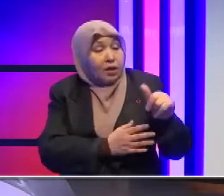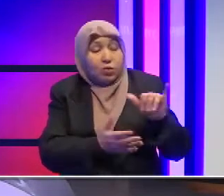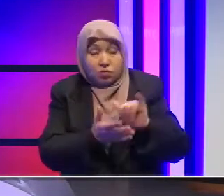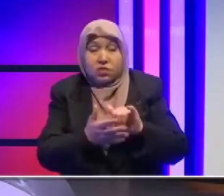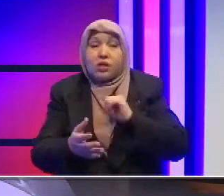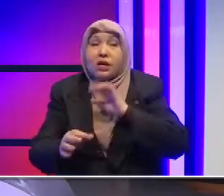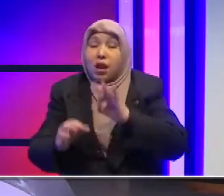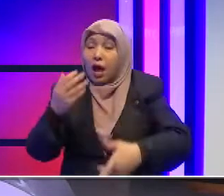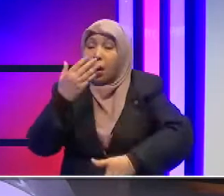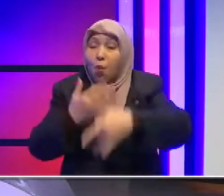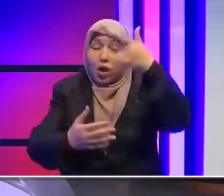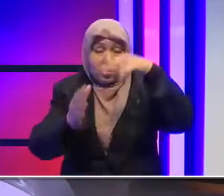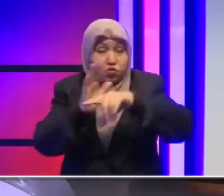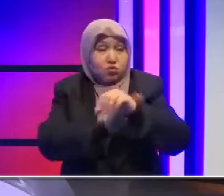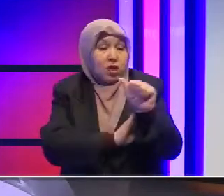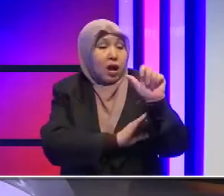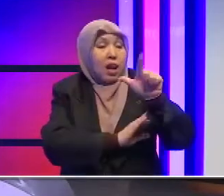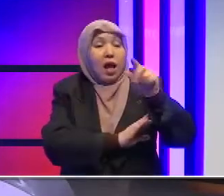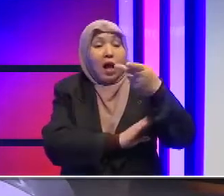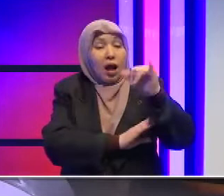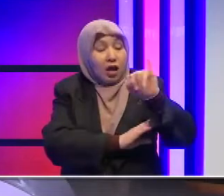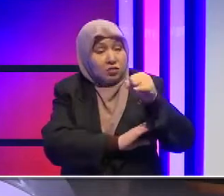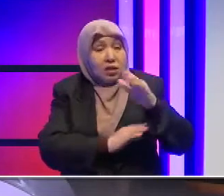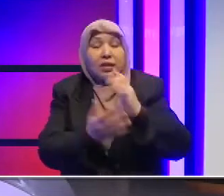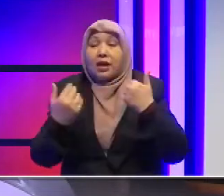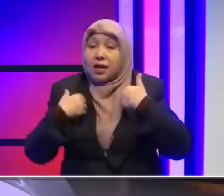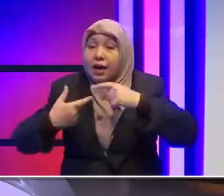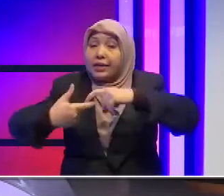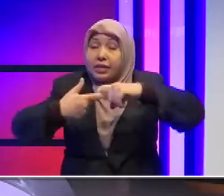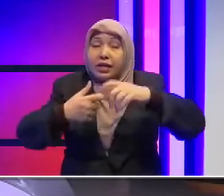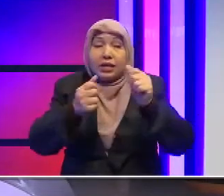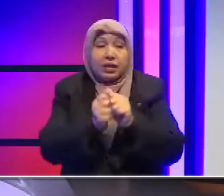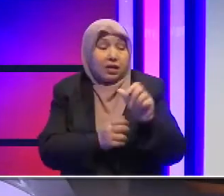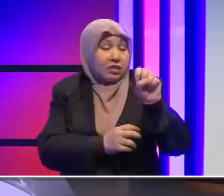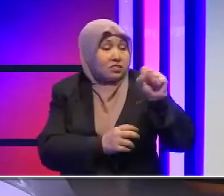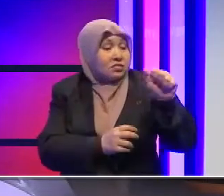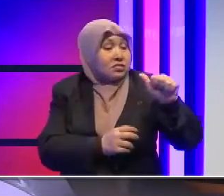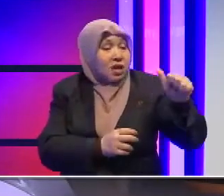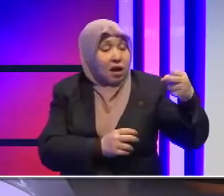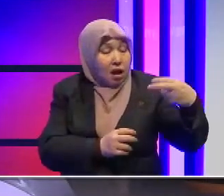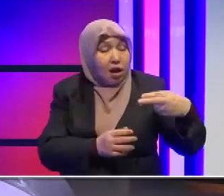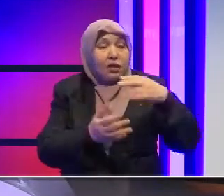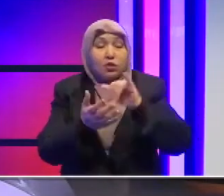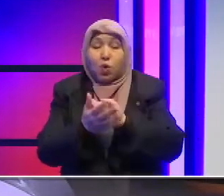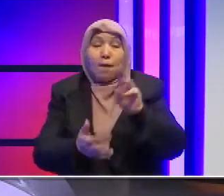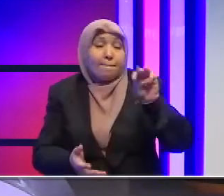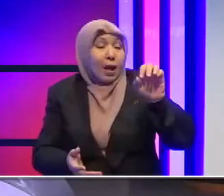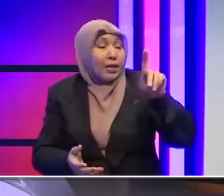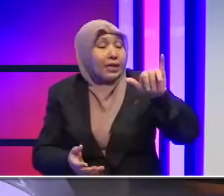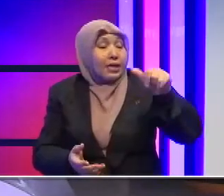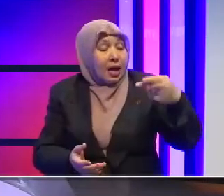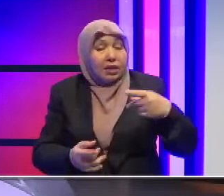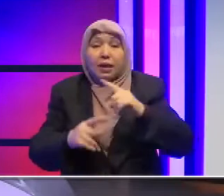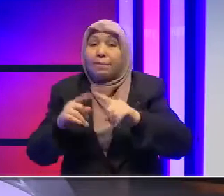dengan, kalau awal surah Al-Hajj ini ya ayuhan nas, banyak berkaitan dengan as-sa'ah, itu elemen Makkiyah. Tetapi di sini